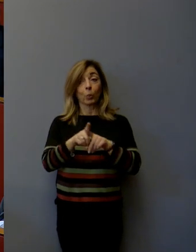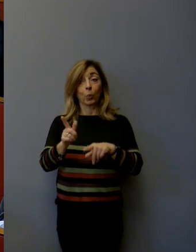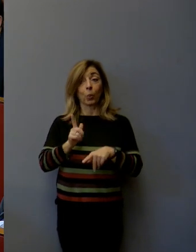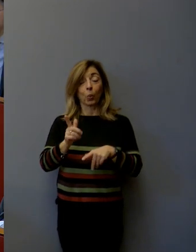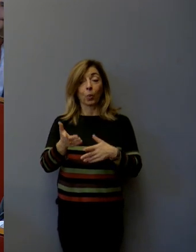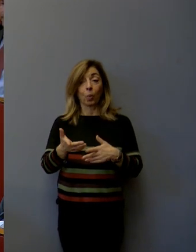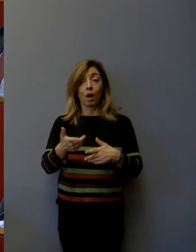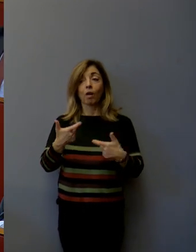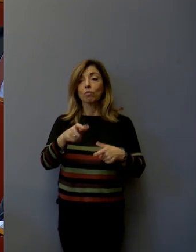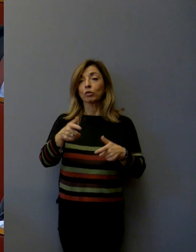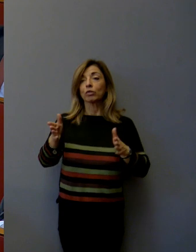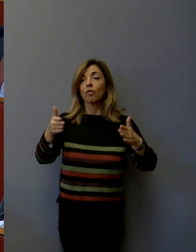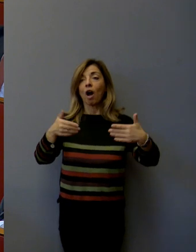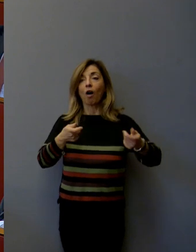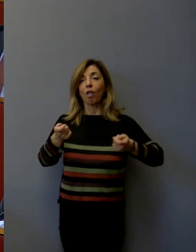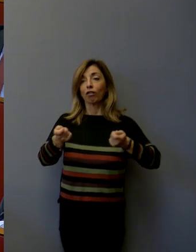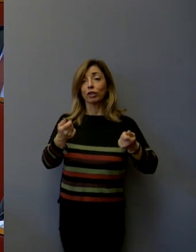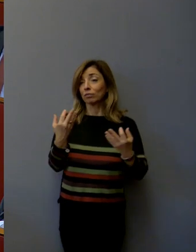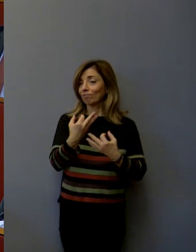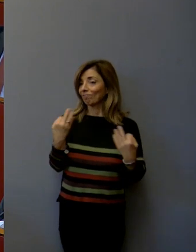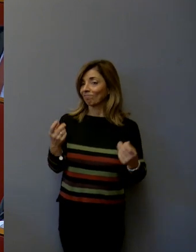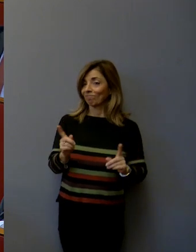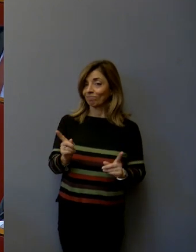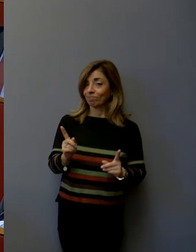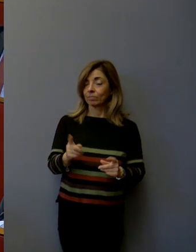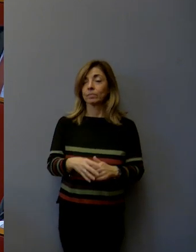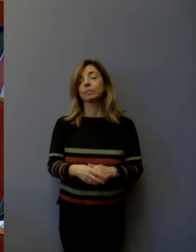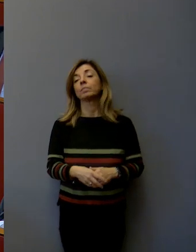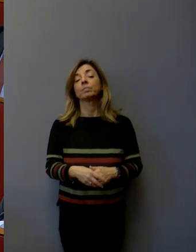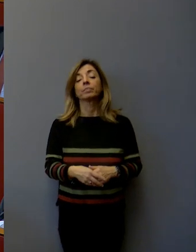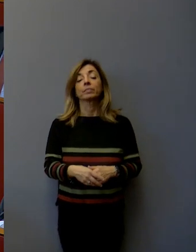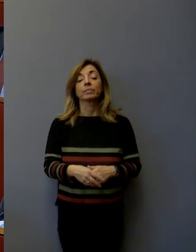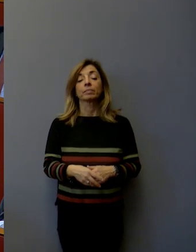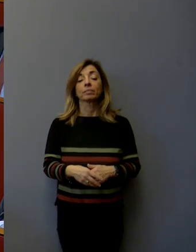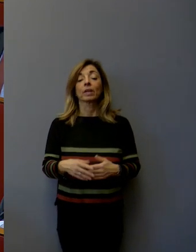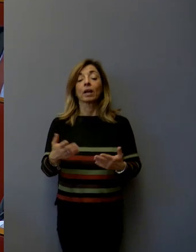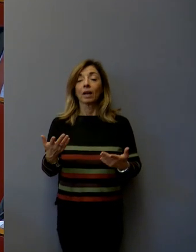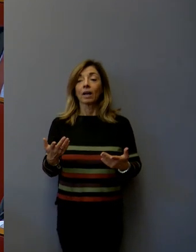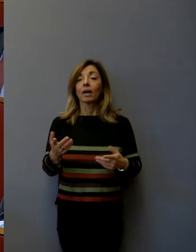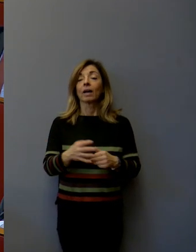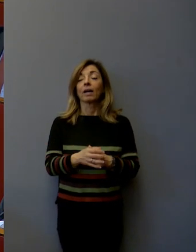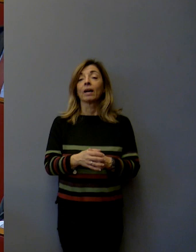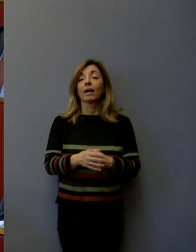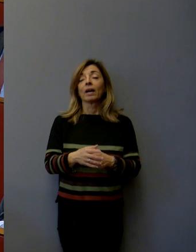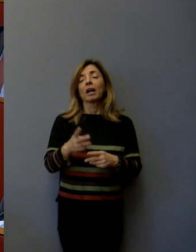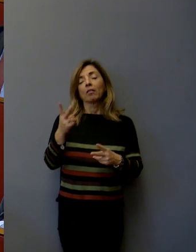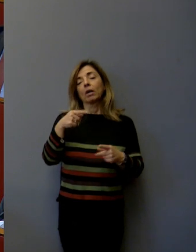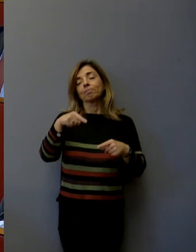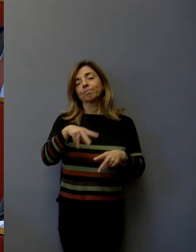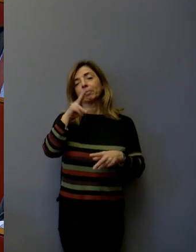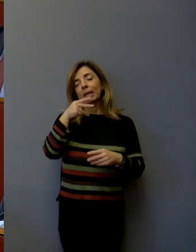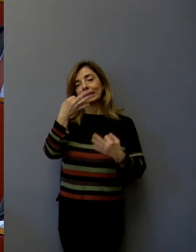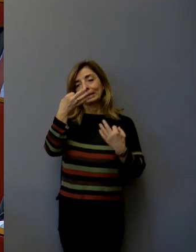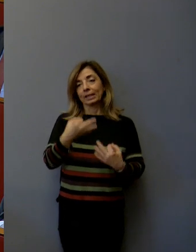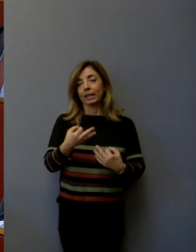che non va bene ma venendo le cose serie anche nel rispetto dei giovani che ci stanno guardando e